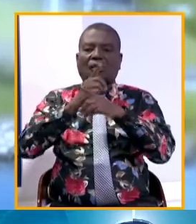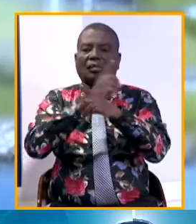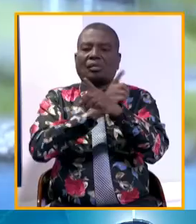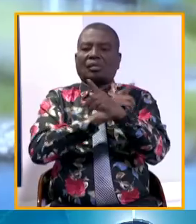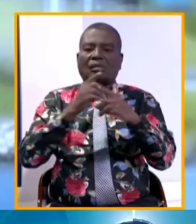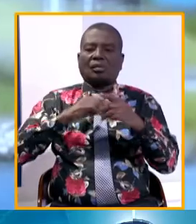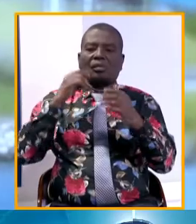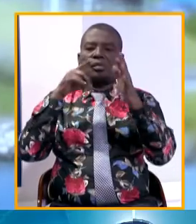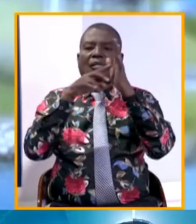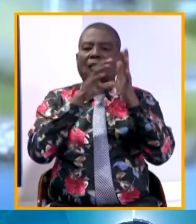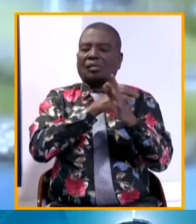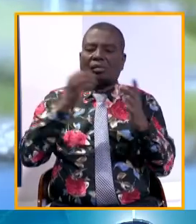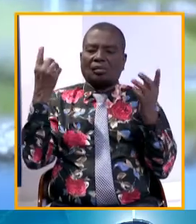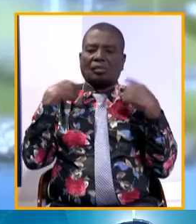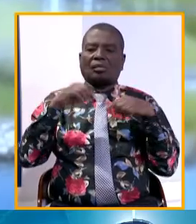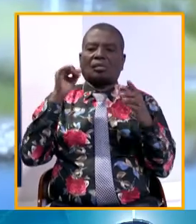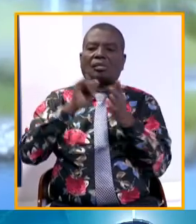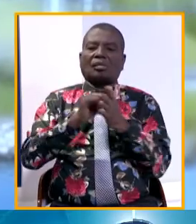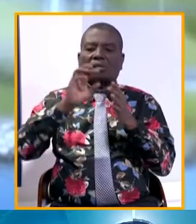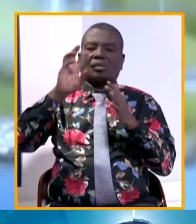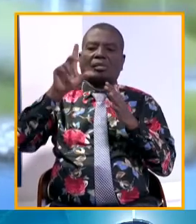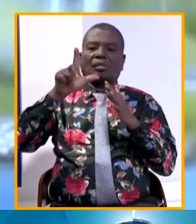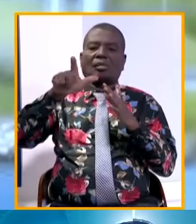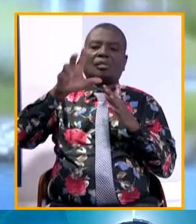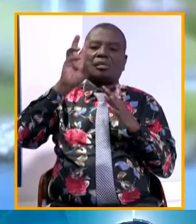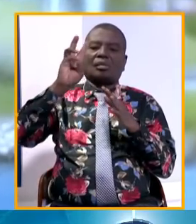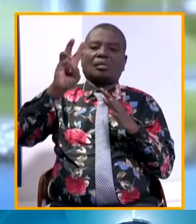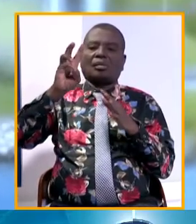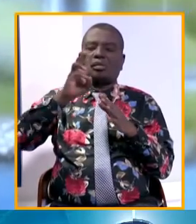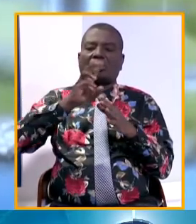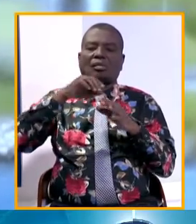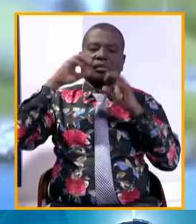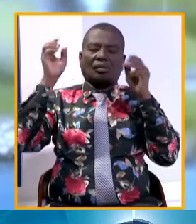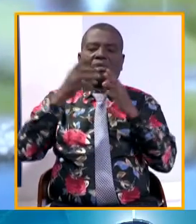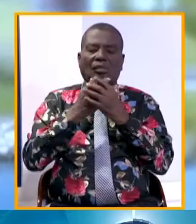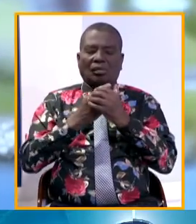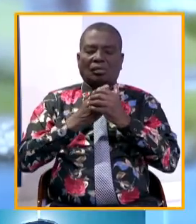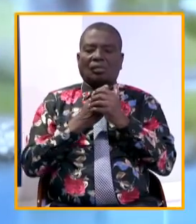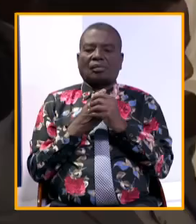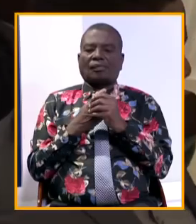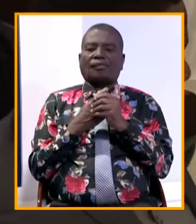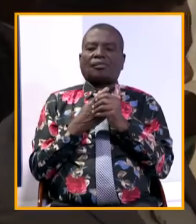été distingués lors de cette 21e édition. Le point avec Jean Djadji.